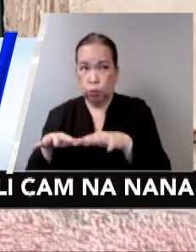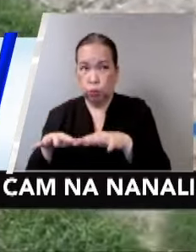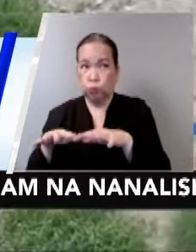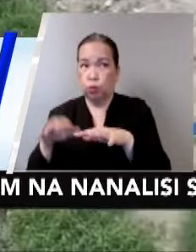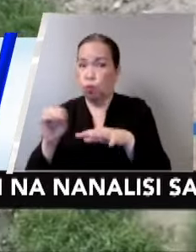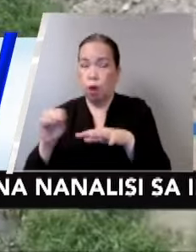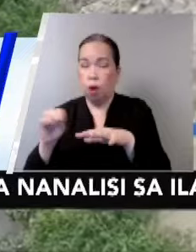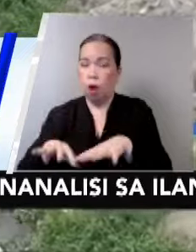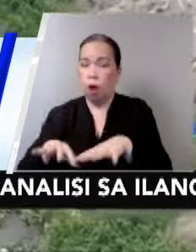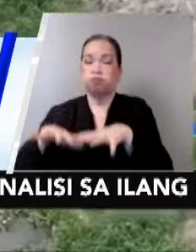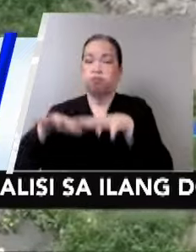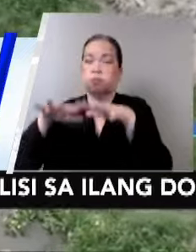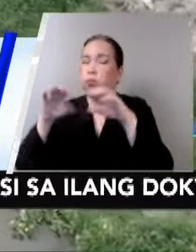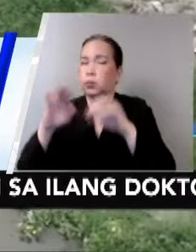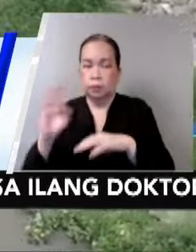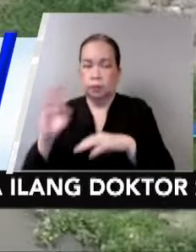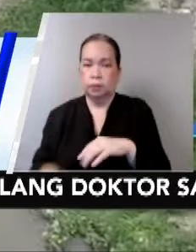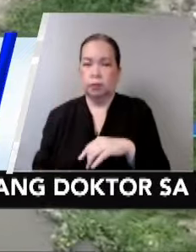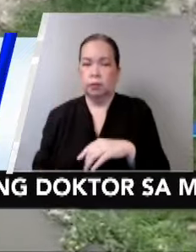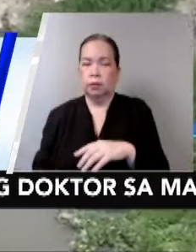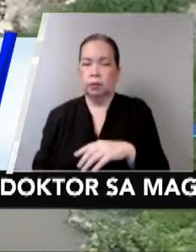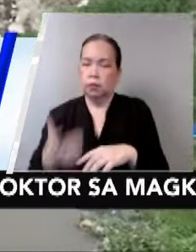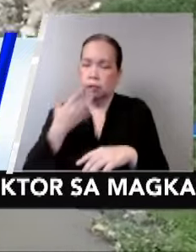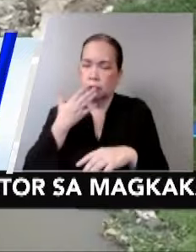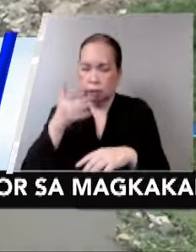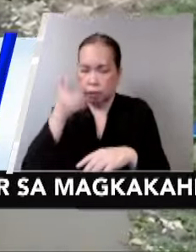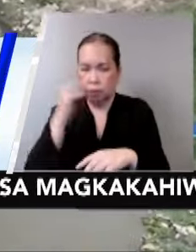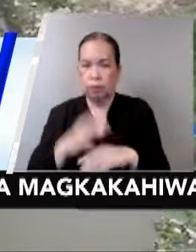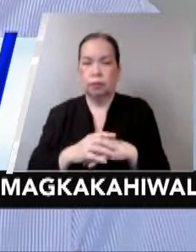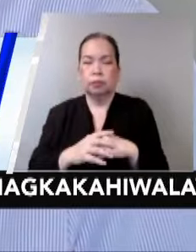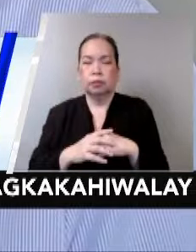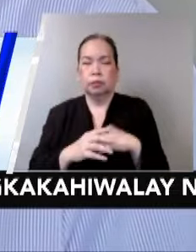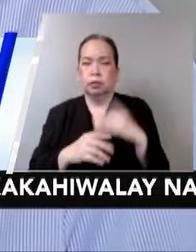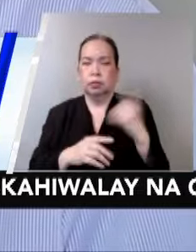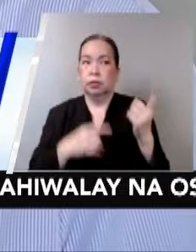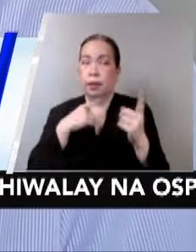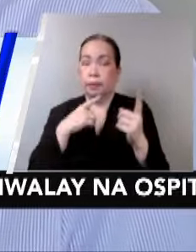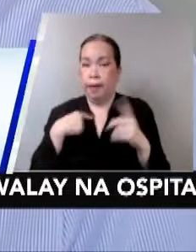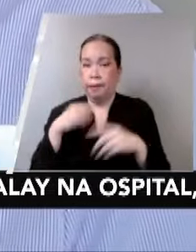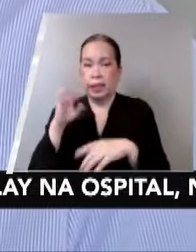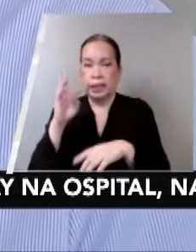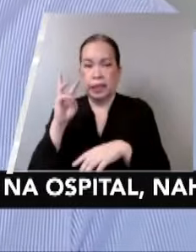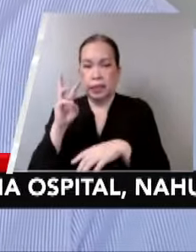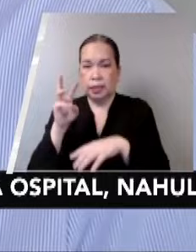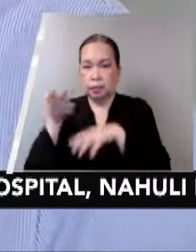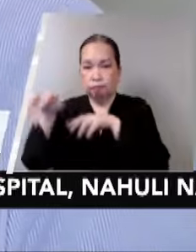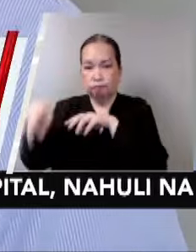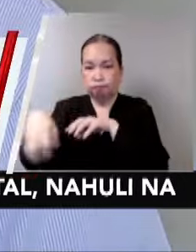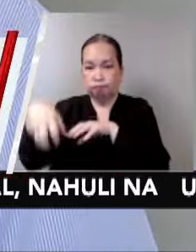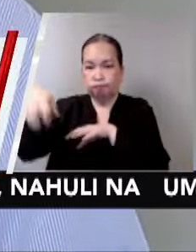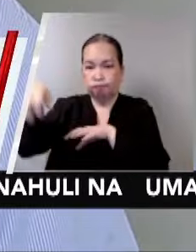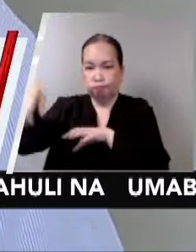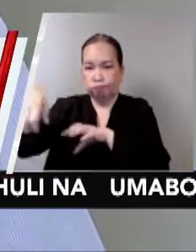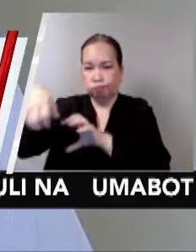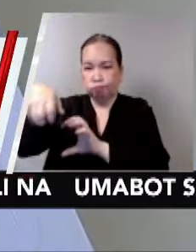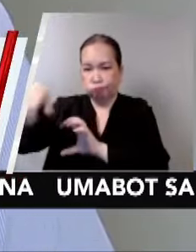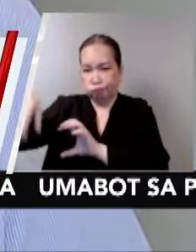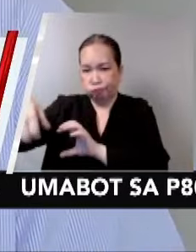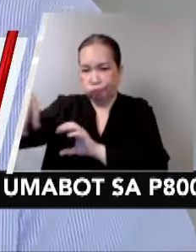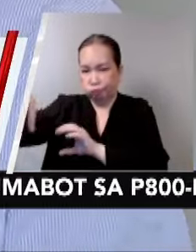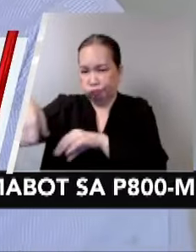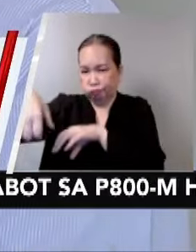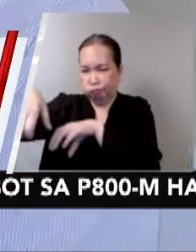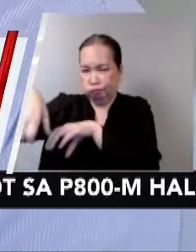naman po. Meron tayong 6 na dredger. Batay na rin doon sa hydrological analysis na sinusunod natin.